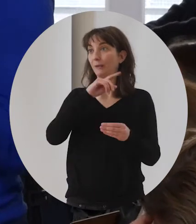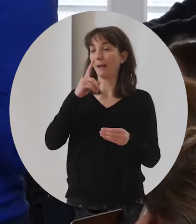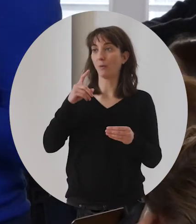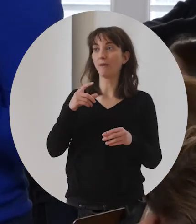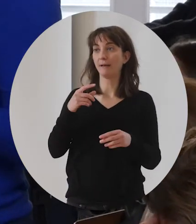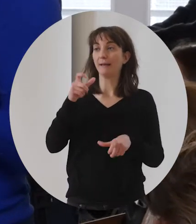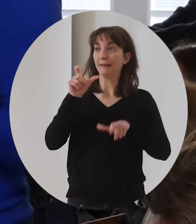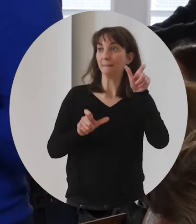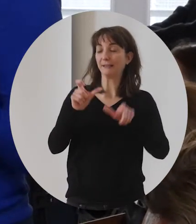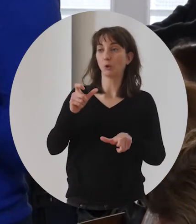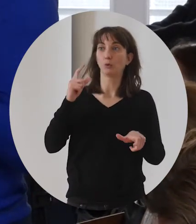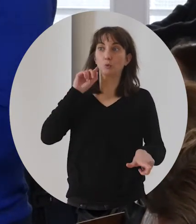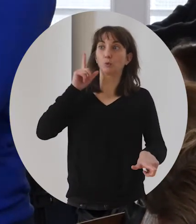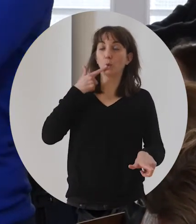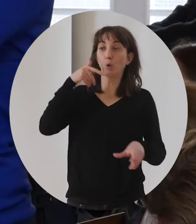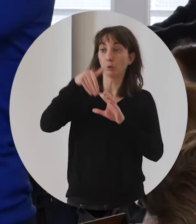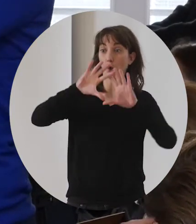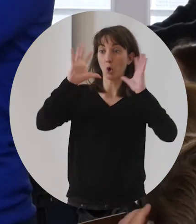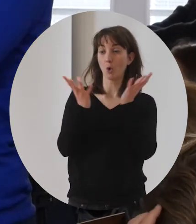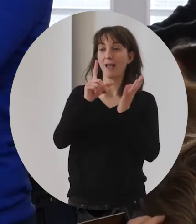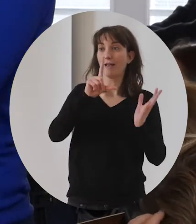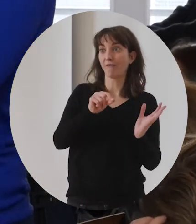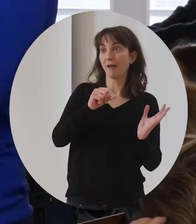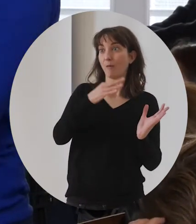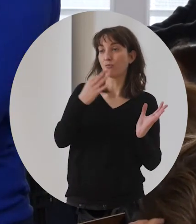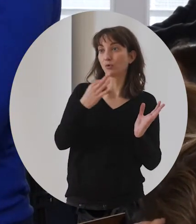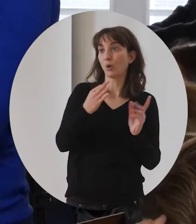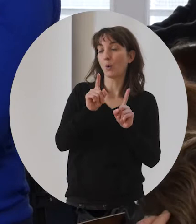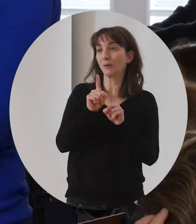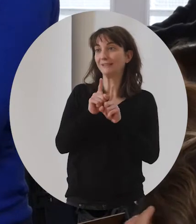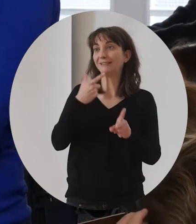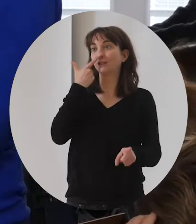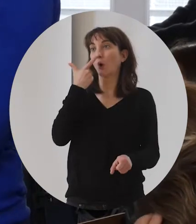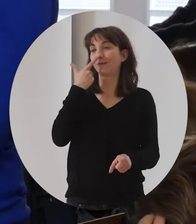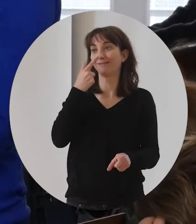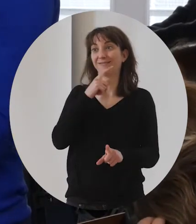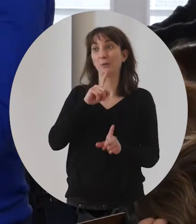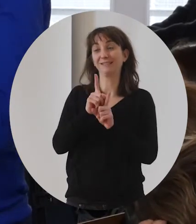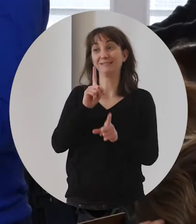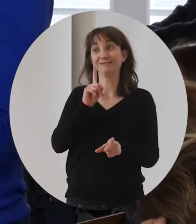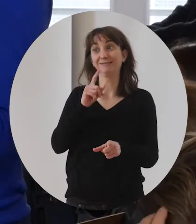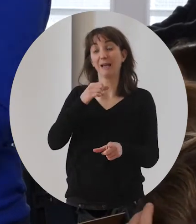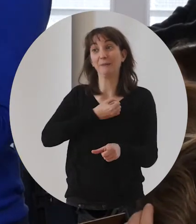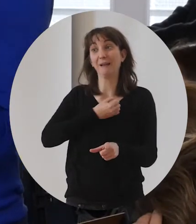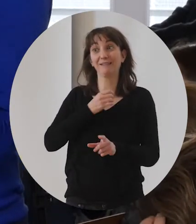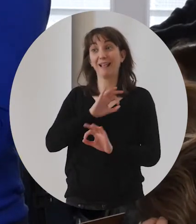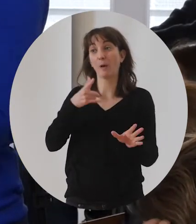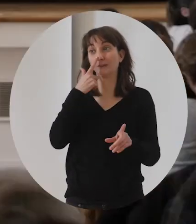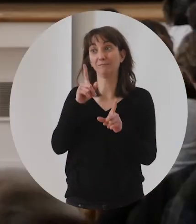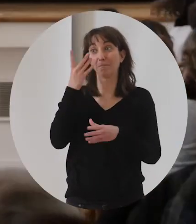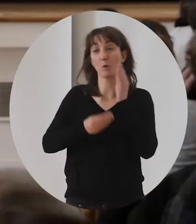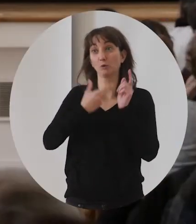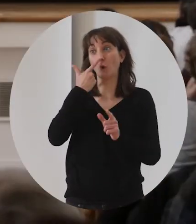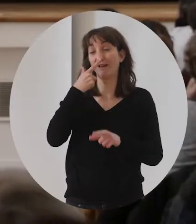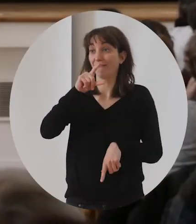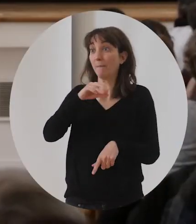avec déficience auditive, ils ont agénésie de bulbe olfactif. Ils ne sentent rien. Ah oui. Oui. Ça, il ne faut pas oublier. Oui, vrai,